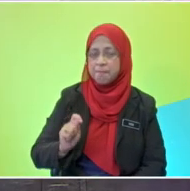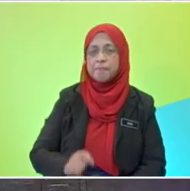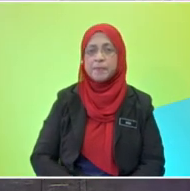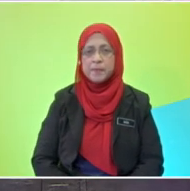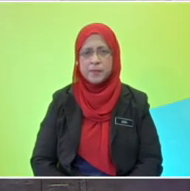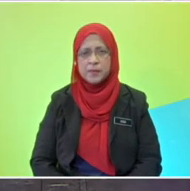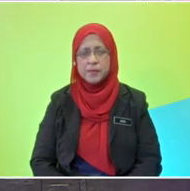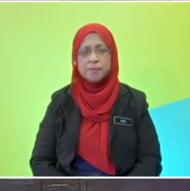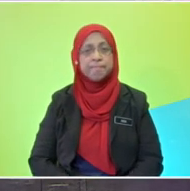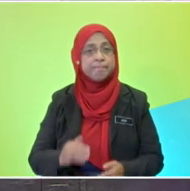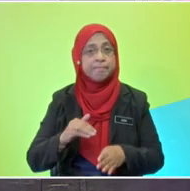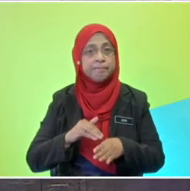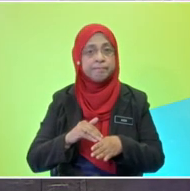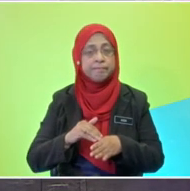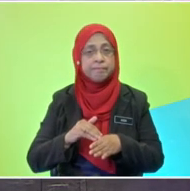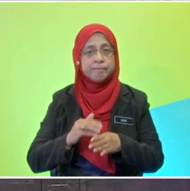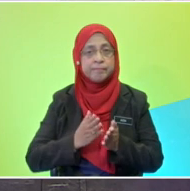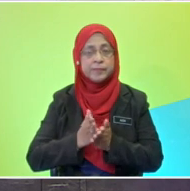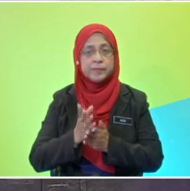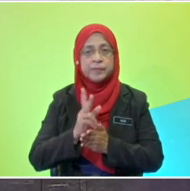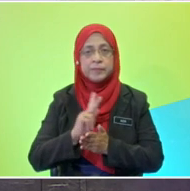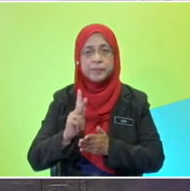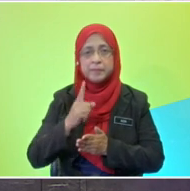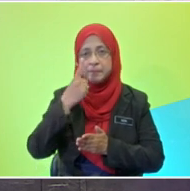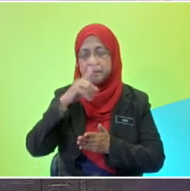Ustadz untuk segmen kali ini apa yang kita belajar